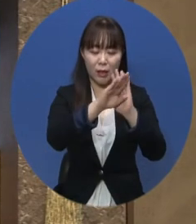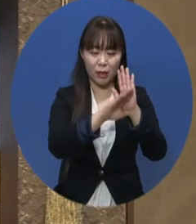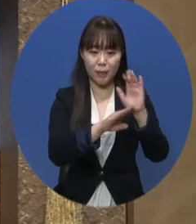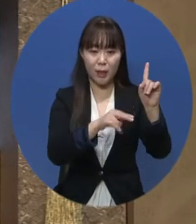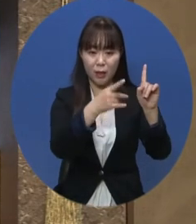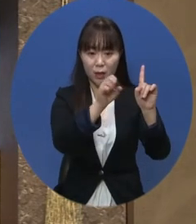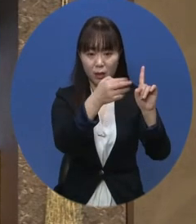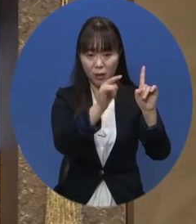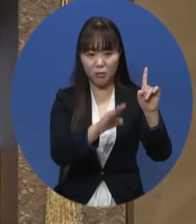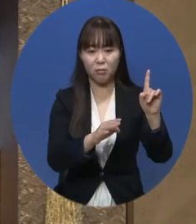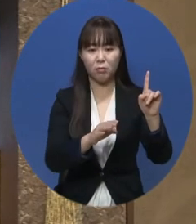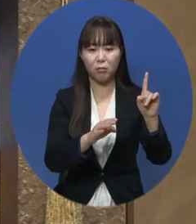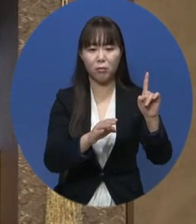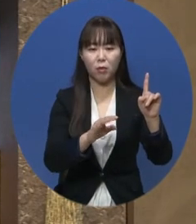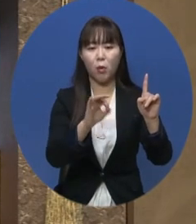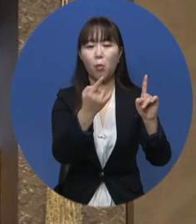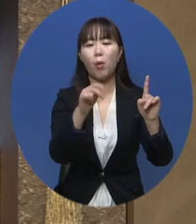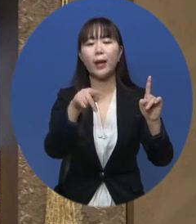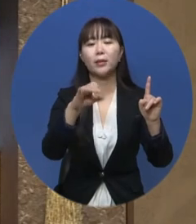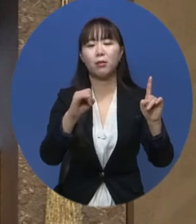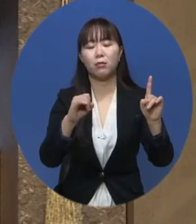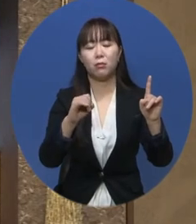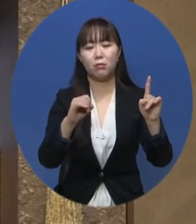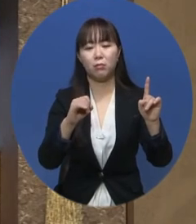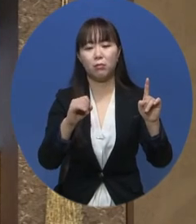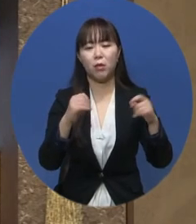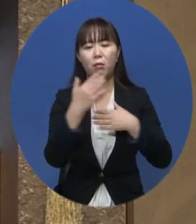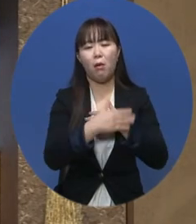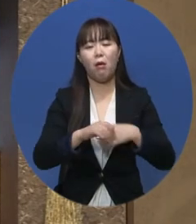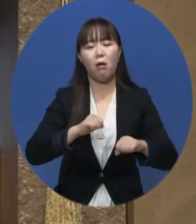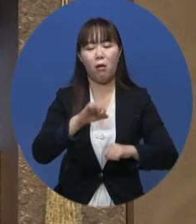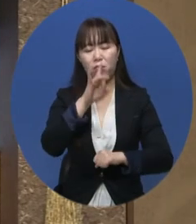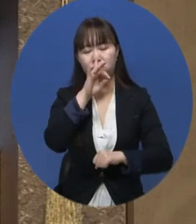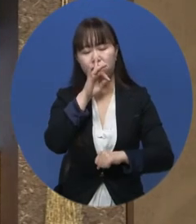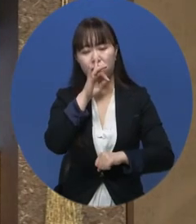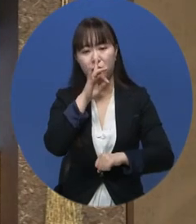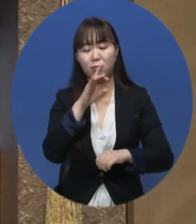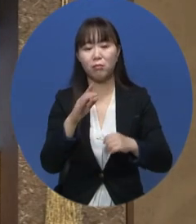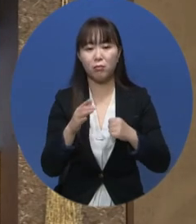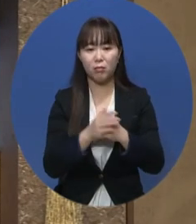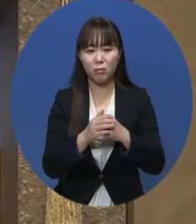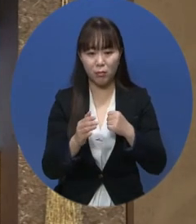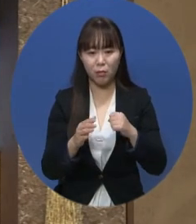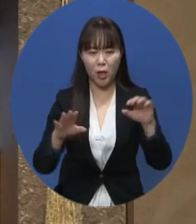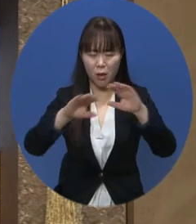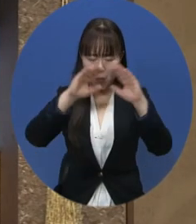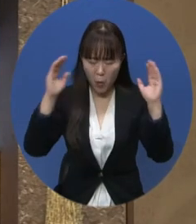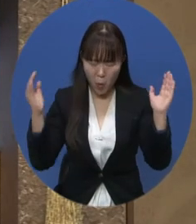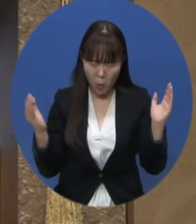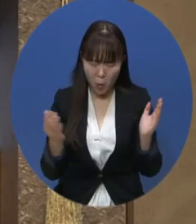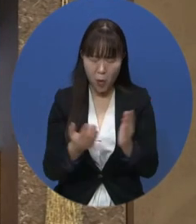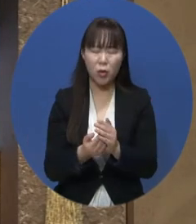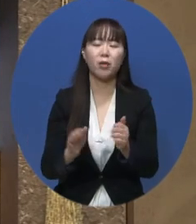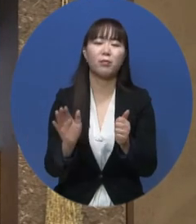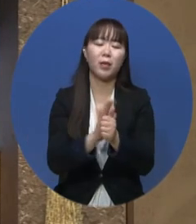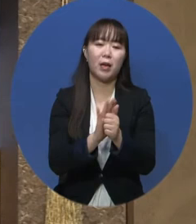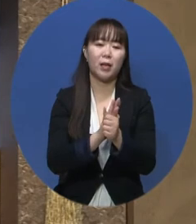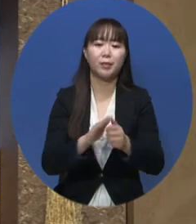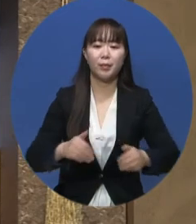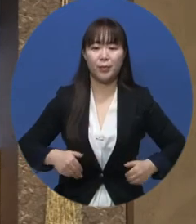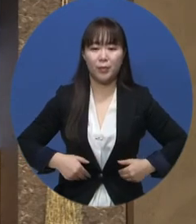같은 경우는 이제 네. 와상인 상태. 움직일 수가 없으니까 예. 모든 것을 다 해드려야 되거든요.